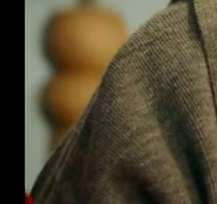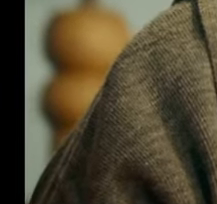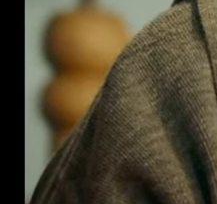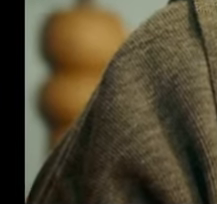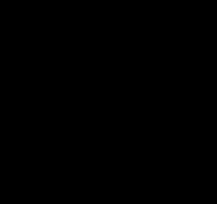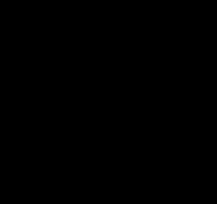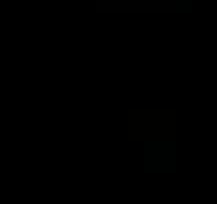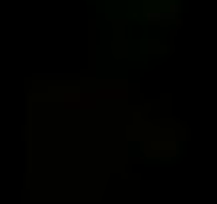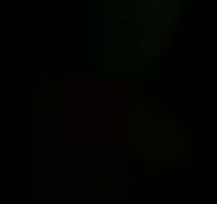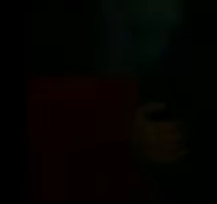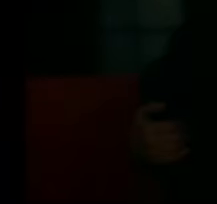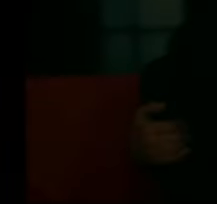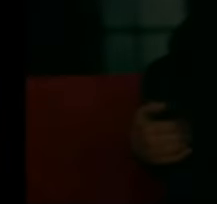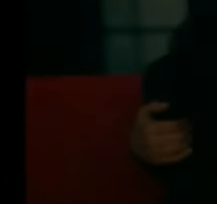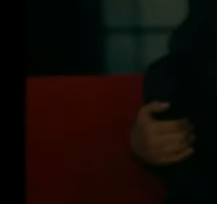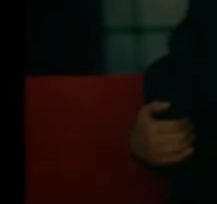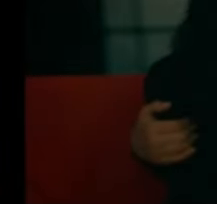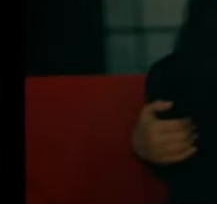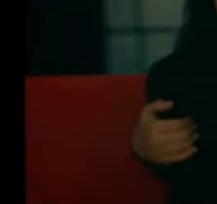الذيب.